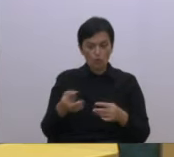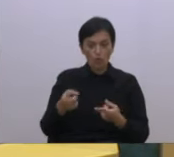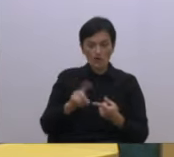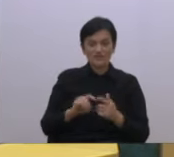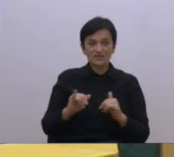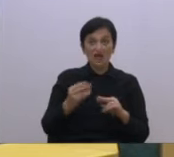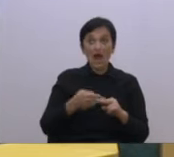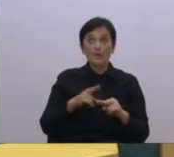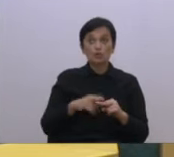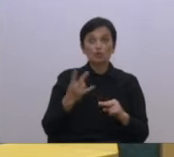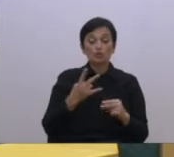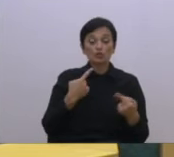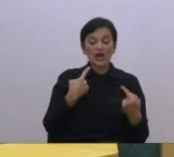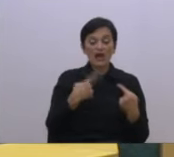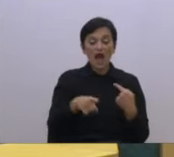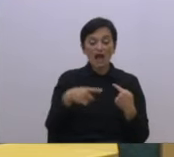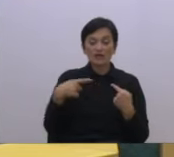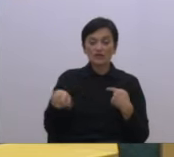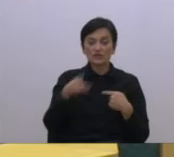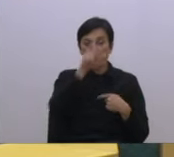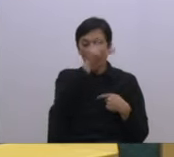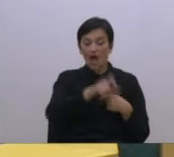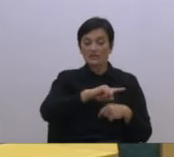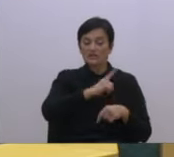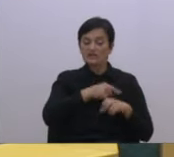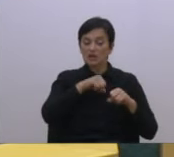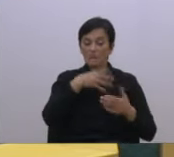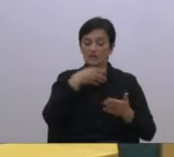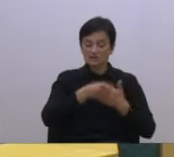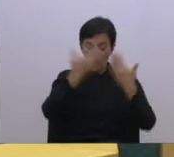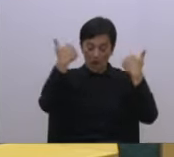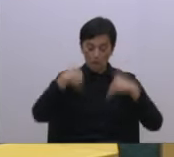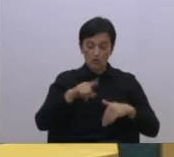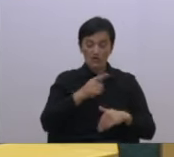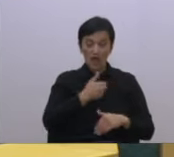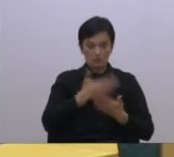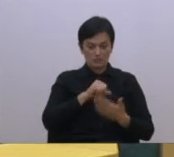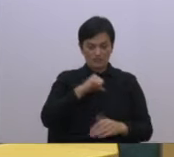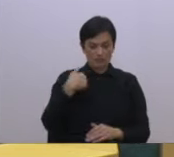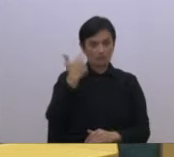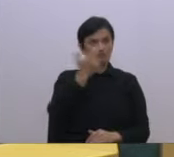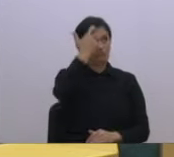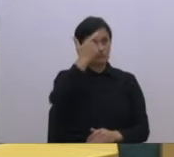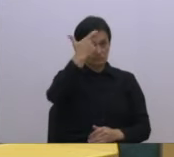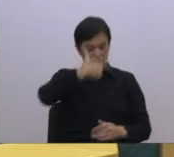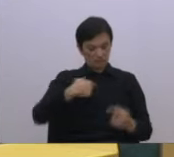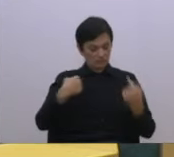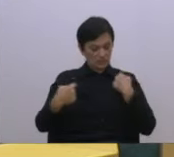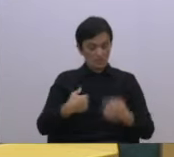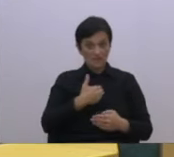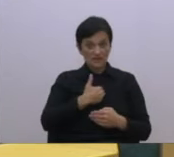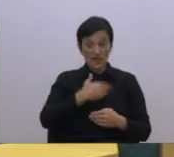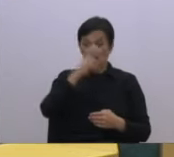ამიტომ უნდა განასხვავოთ ერთმანეთისგან ადამიანის ძალაუფლება საკუთარ სხეულზე, როდესაც ის თავად მოქმედებს, და